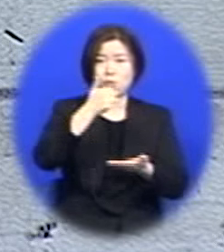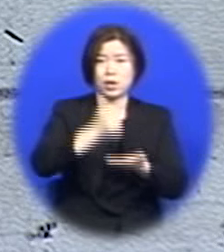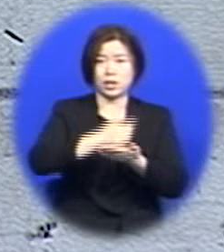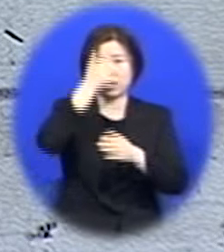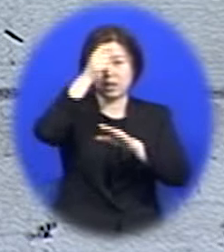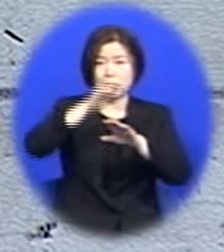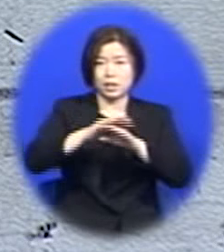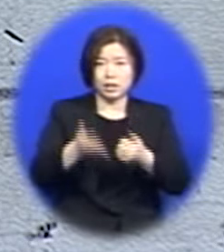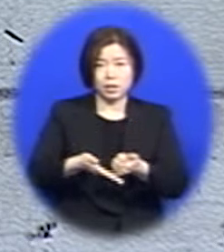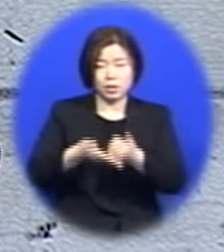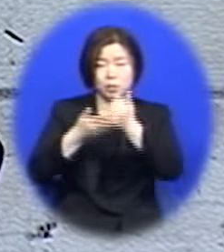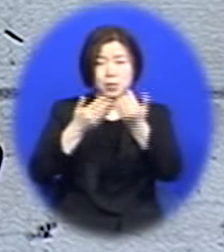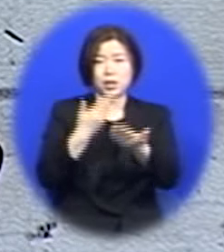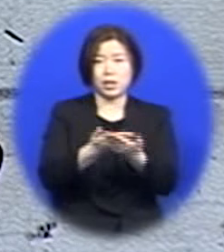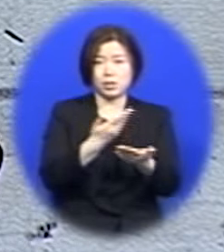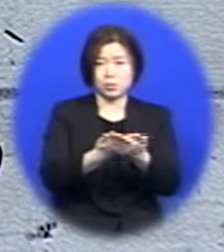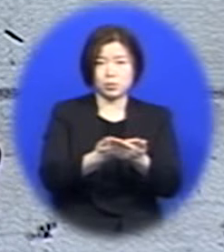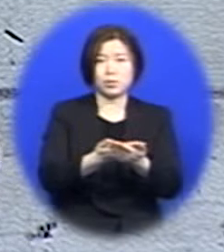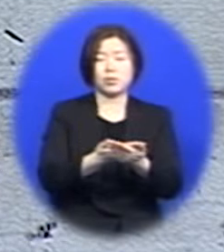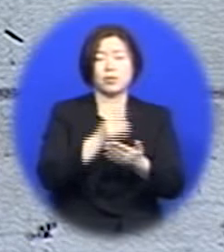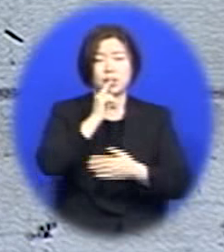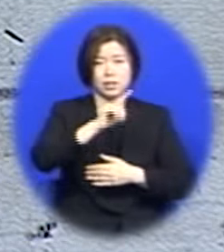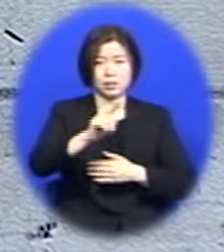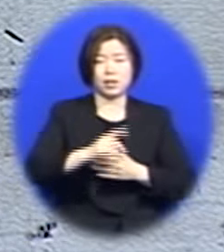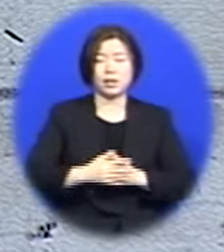경배하게 하소서 하더라.